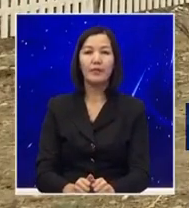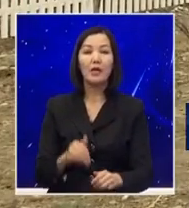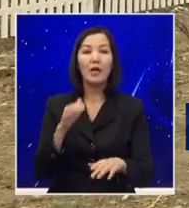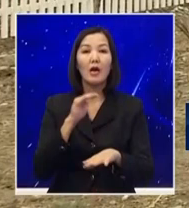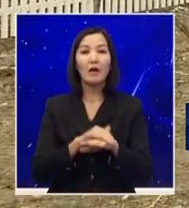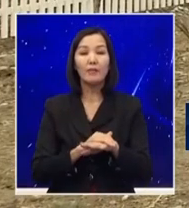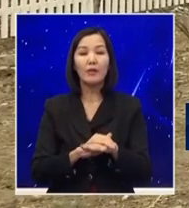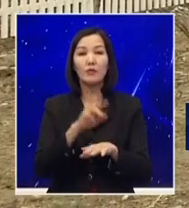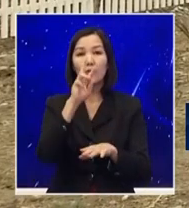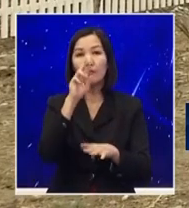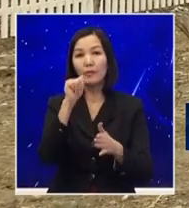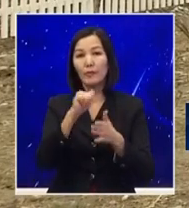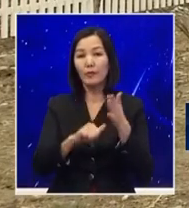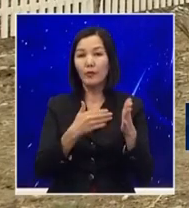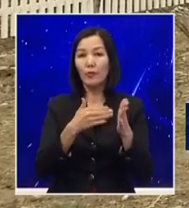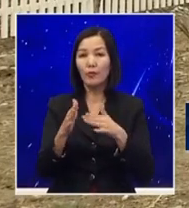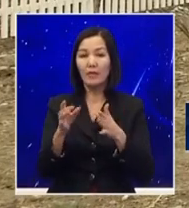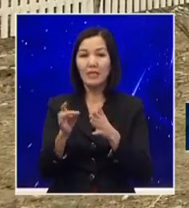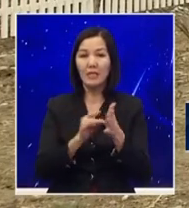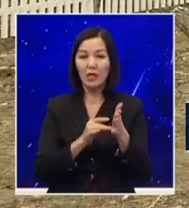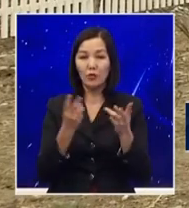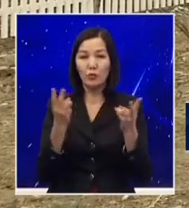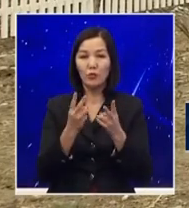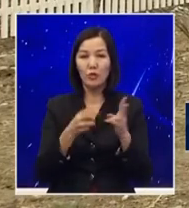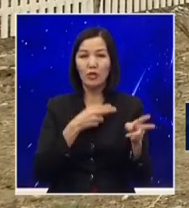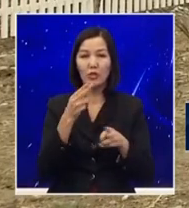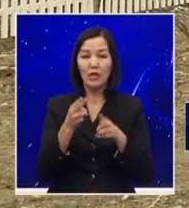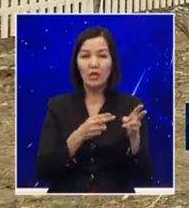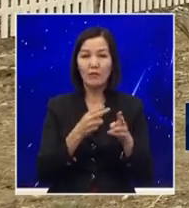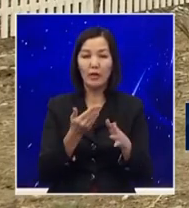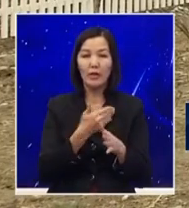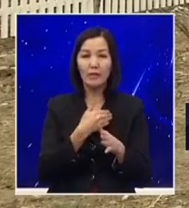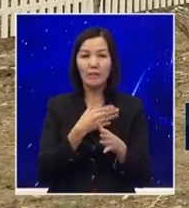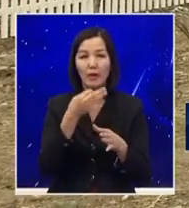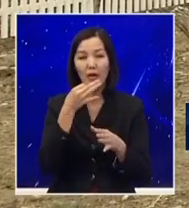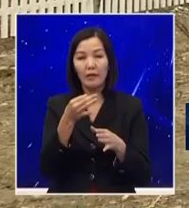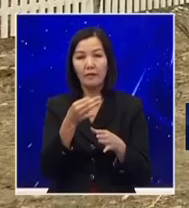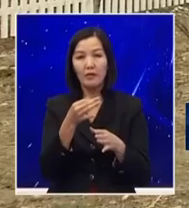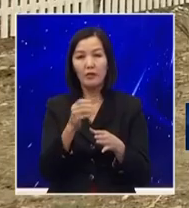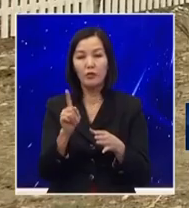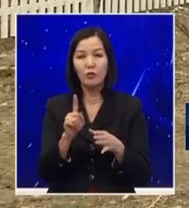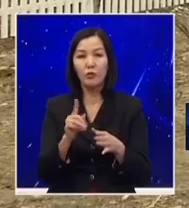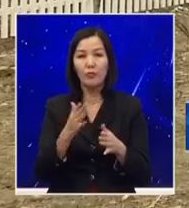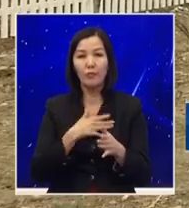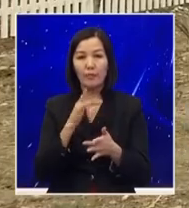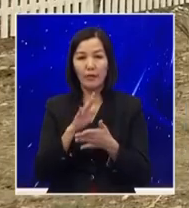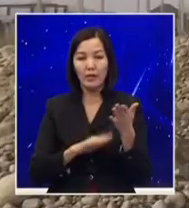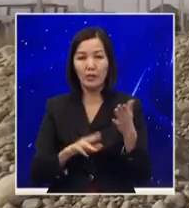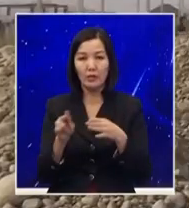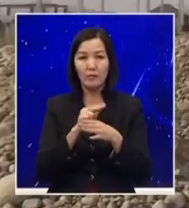Обнаруженные недочеты мы исправляем, своевременно реагируя на поступающие жалобы. Наблюдение за ситуацией и исправление замечаний мы намерены продолжать и